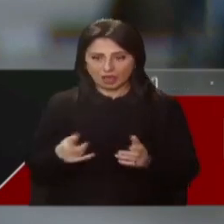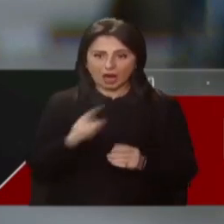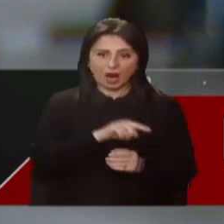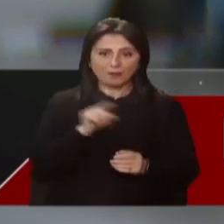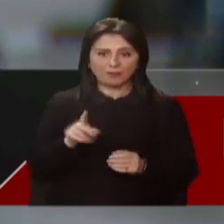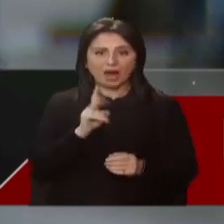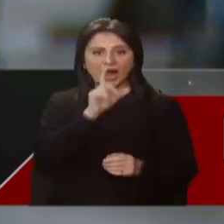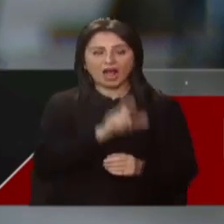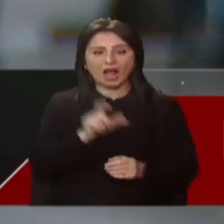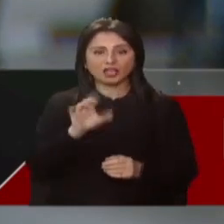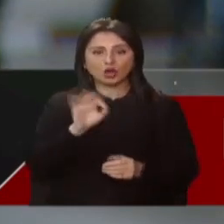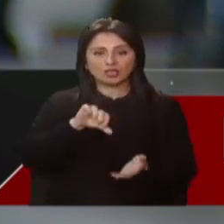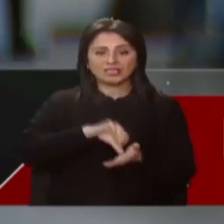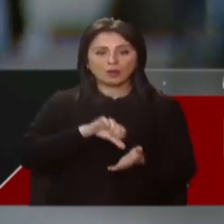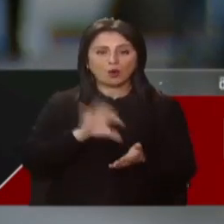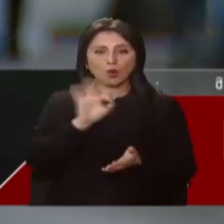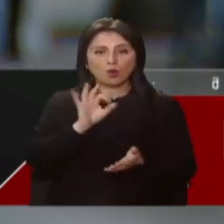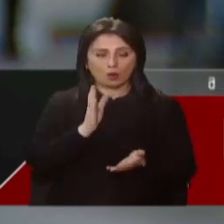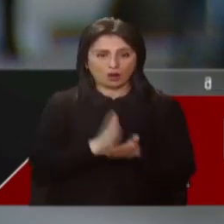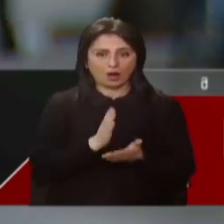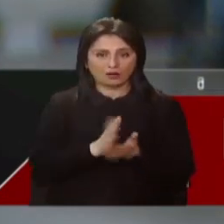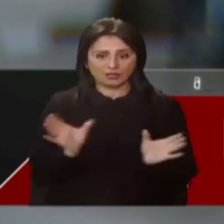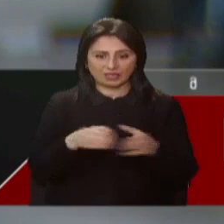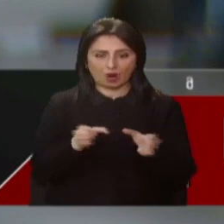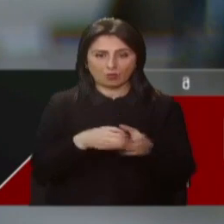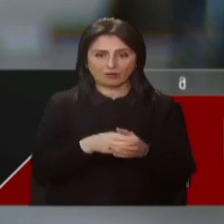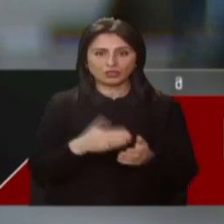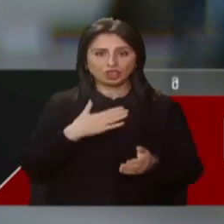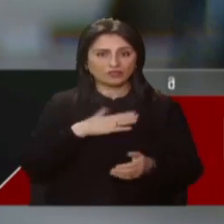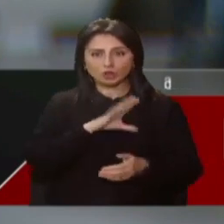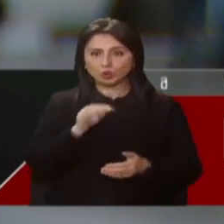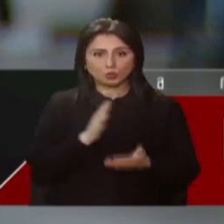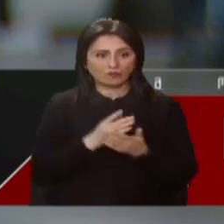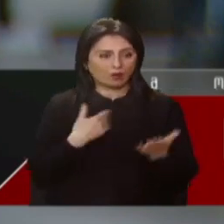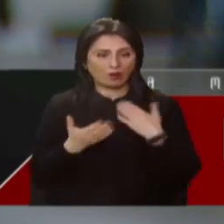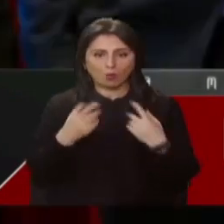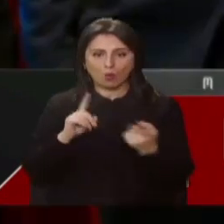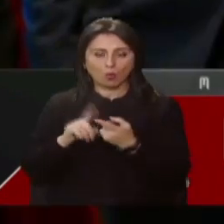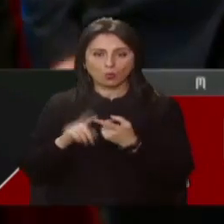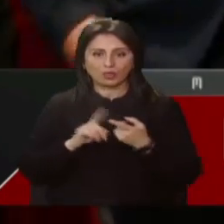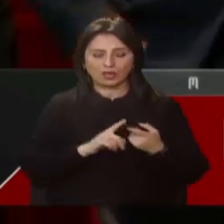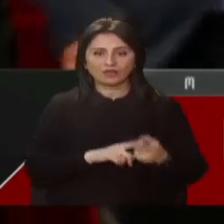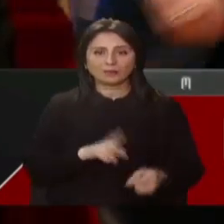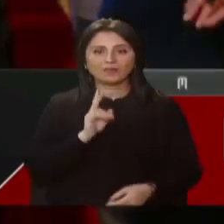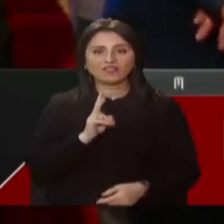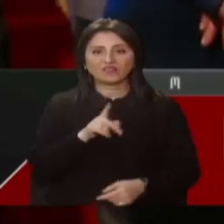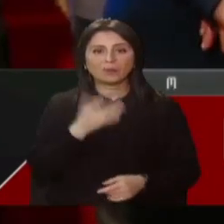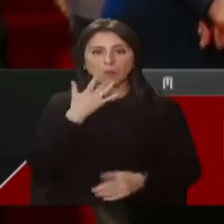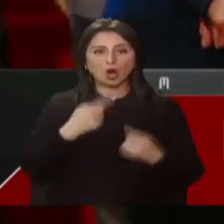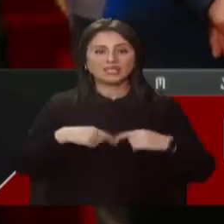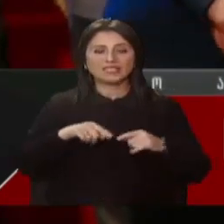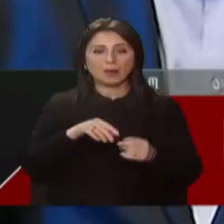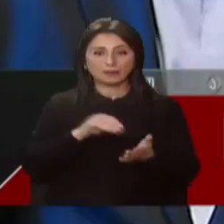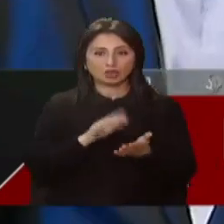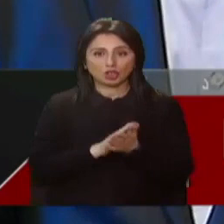იმ კანდიდატის, ასე ვთქვათ, წარმომადგენლის მიერ არის დაკომპლექტებული, ჩვენ სულ გვაქვს ერთმანეთთან კომუნიკაცია. ისინი ვინც ამ პოლიცსაბჭოს